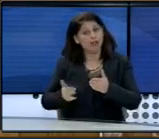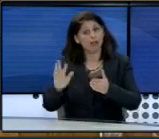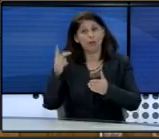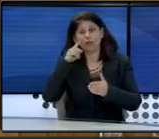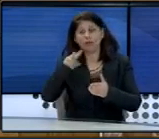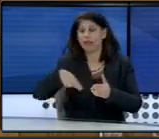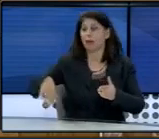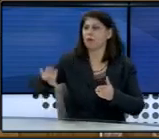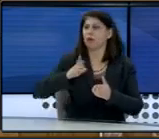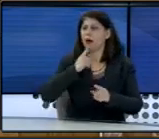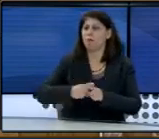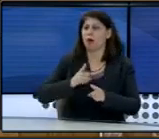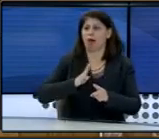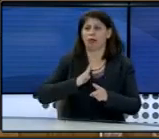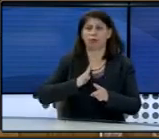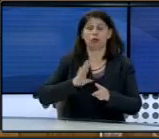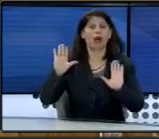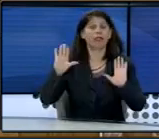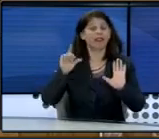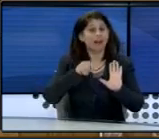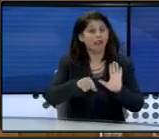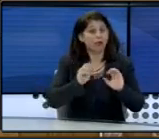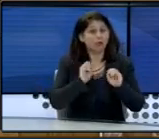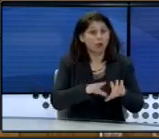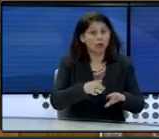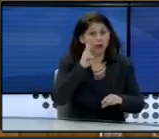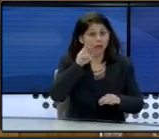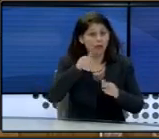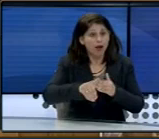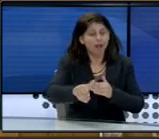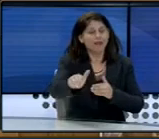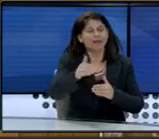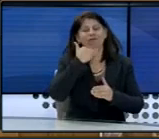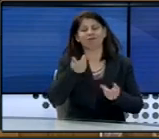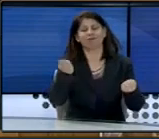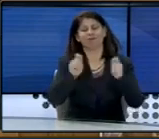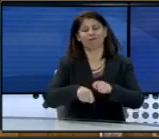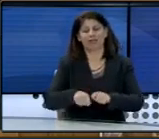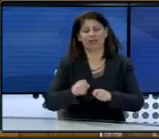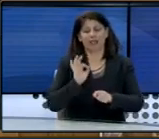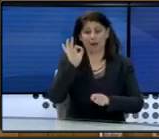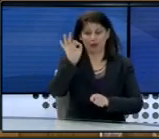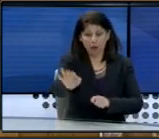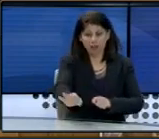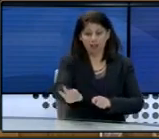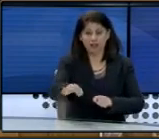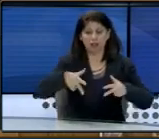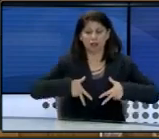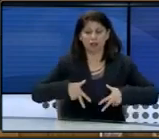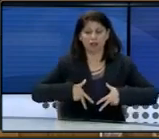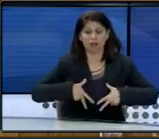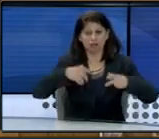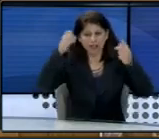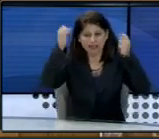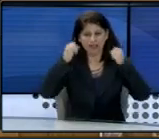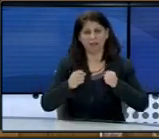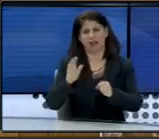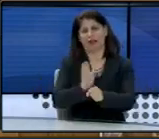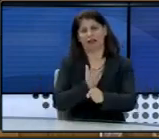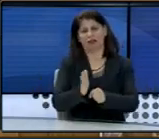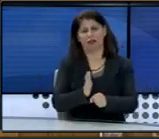ό,τι βλέπουν οι άλλοι. Καθώς αν δεν έχει το χάρισμα αυτό, είναι αδύνατο να μην οδηγήσει την πατρίδα του σε συμφορά και